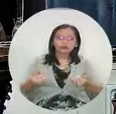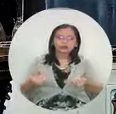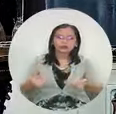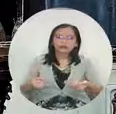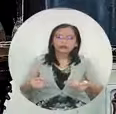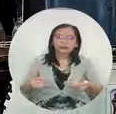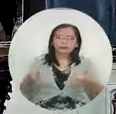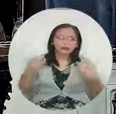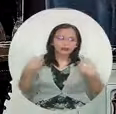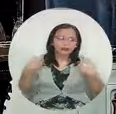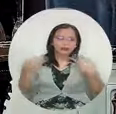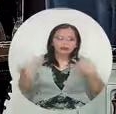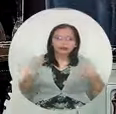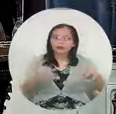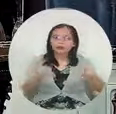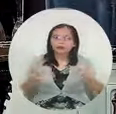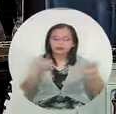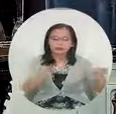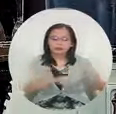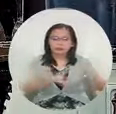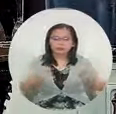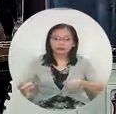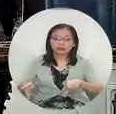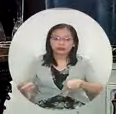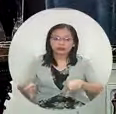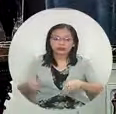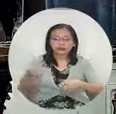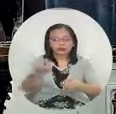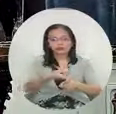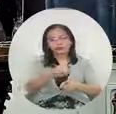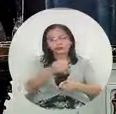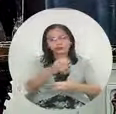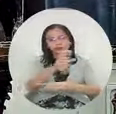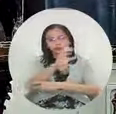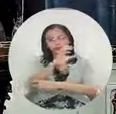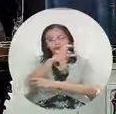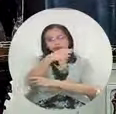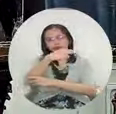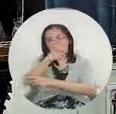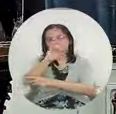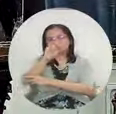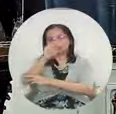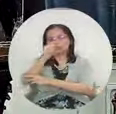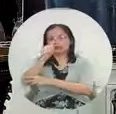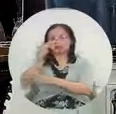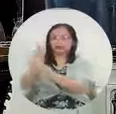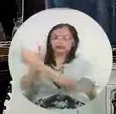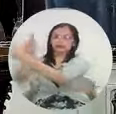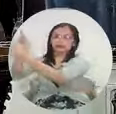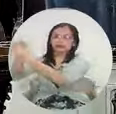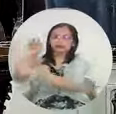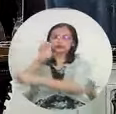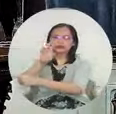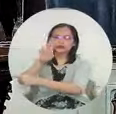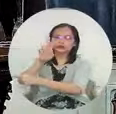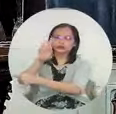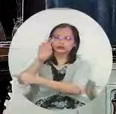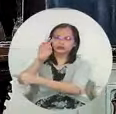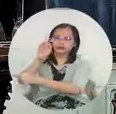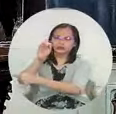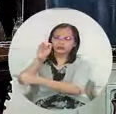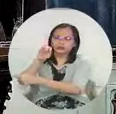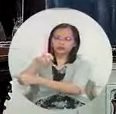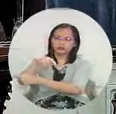mga Kristuhanon will come from after the marriage supper of the Lamb, we will all, kita mga Kristuhanon, nakaputi atong